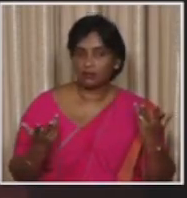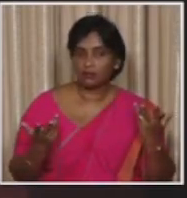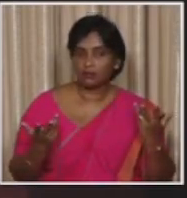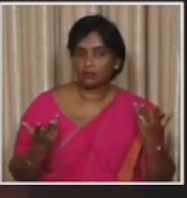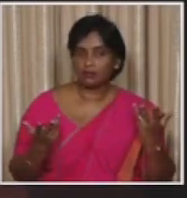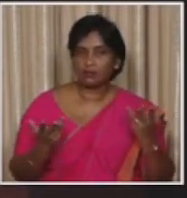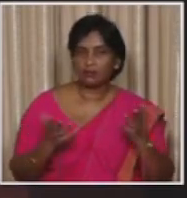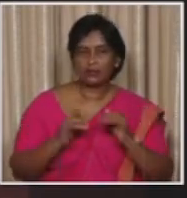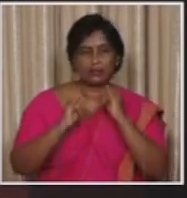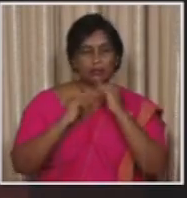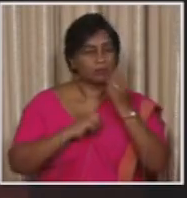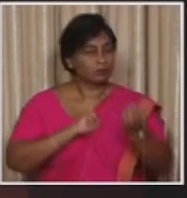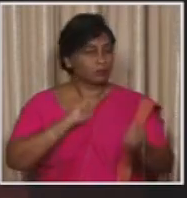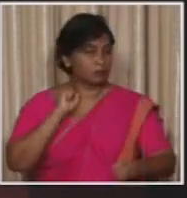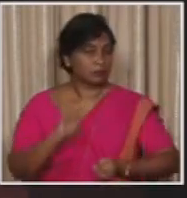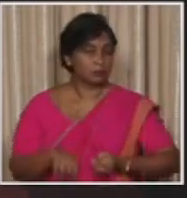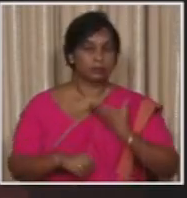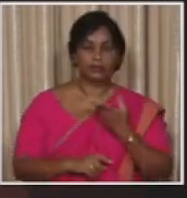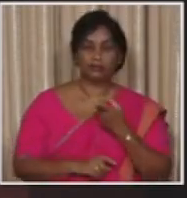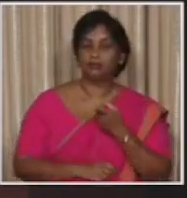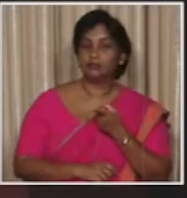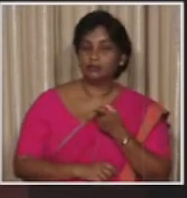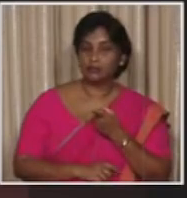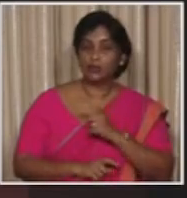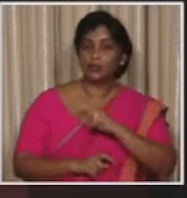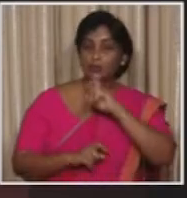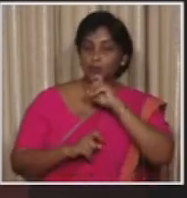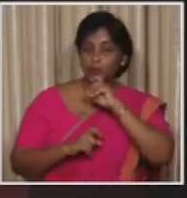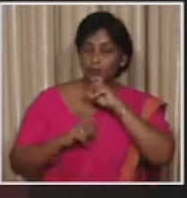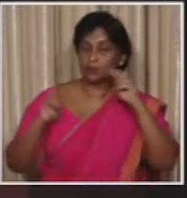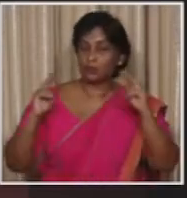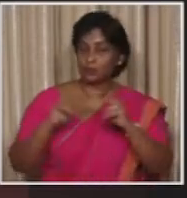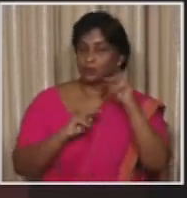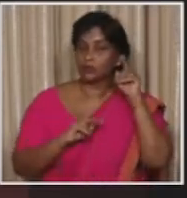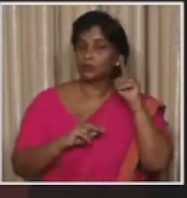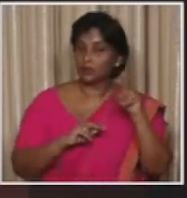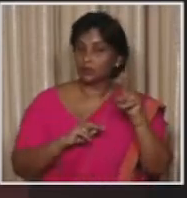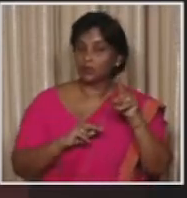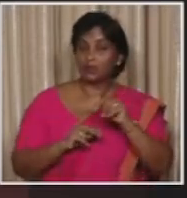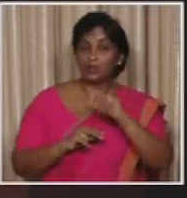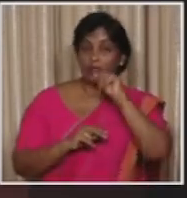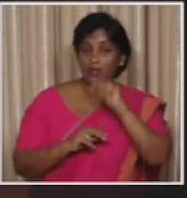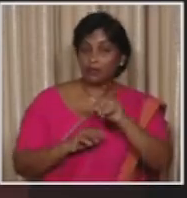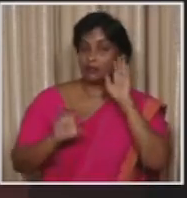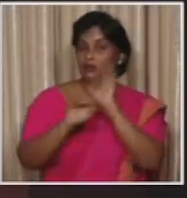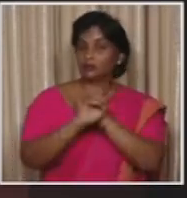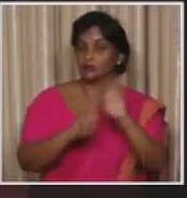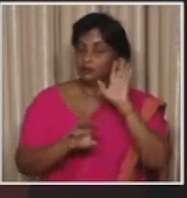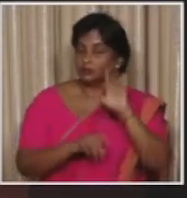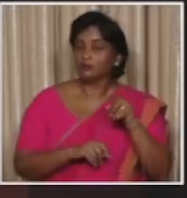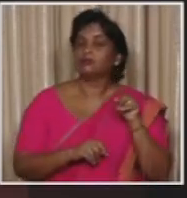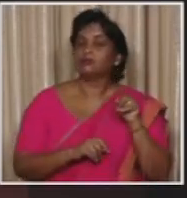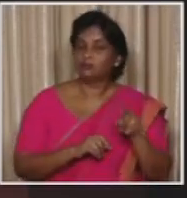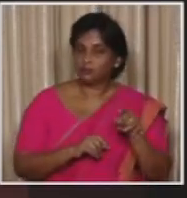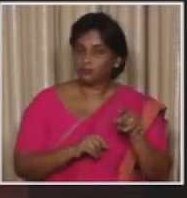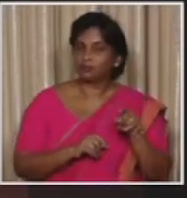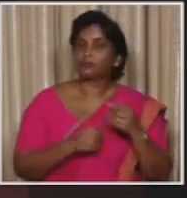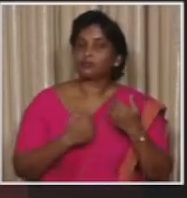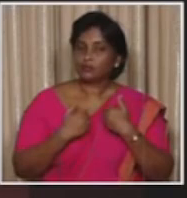කොච්චර කුපිත වුණාද කිව්වොත් ශ්‍රේෂ්ඨාධිකරණය සත්‍යයේ හෙළිදරව් කරනකොට